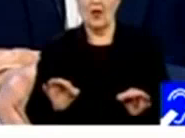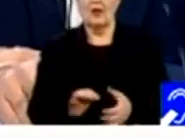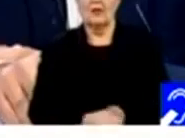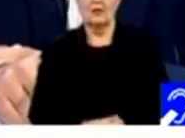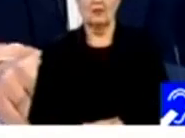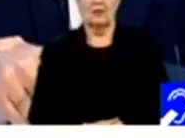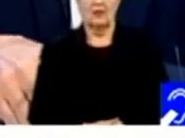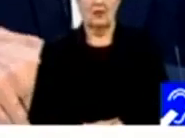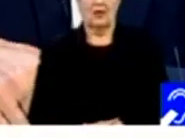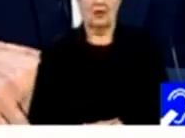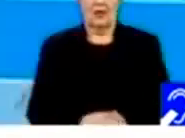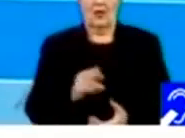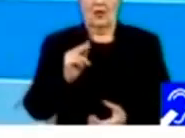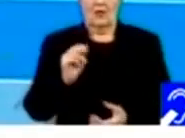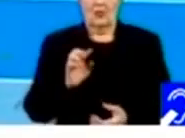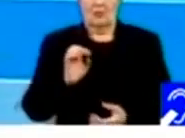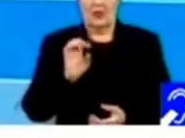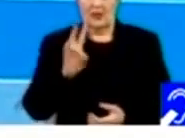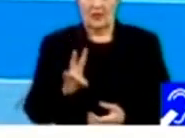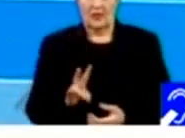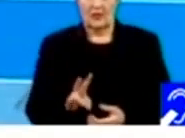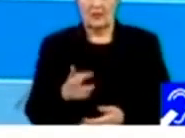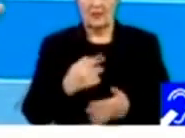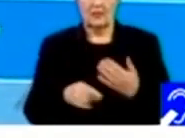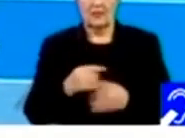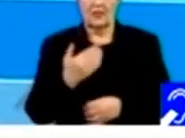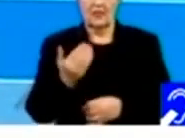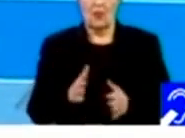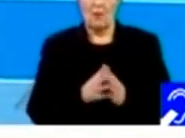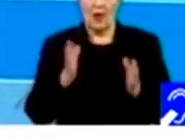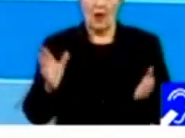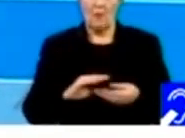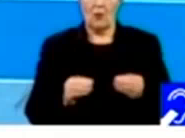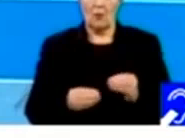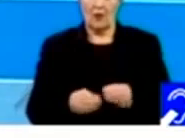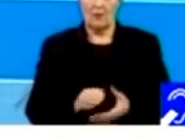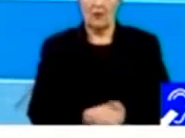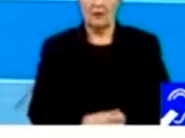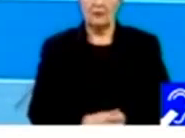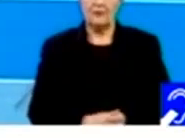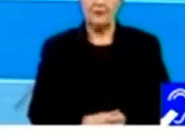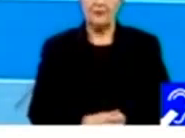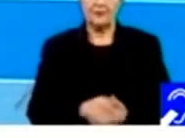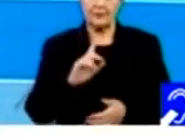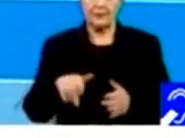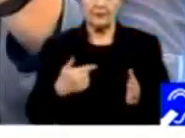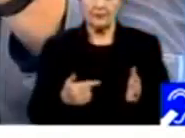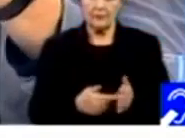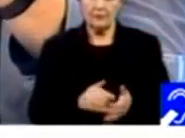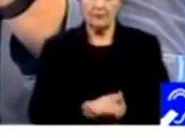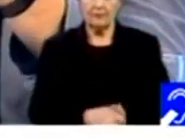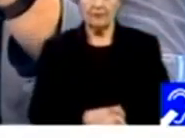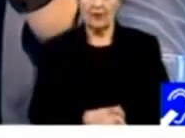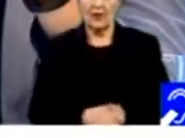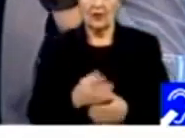Am înțeles. Domnule Ceban, acum să revenim la marea problemă, una dintre marile probleme ale municipiului Chișinău,